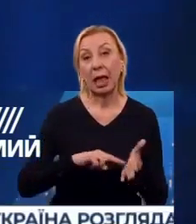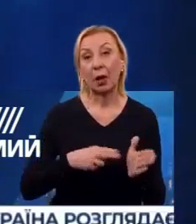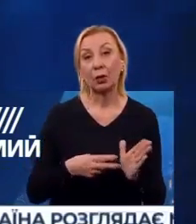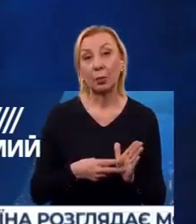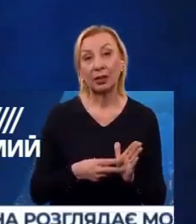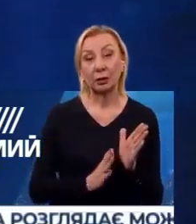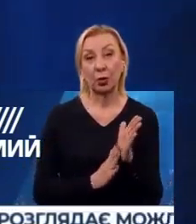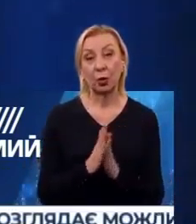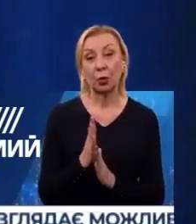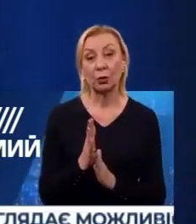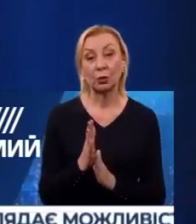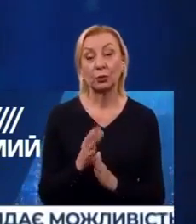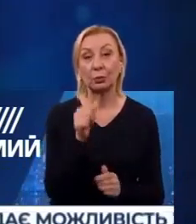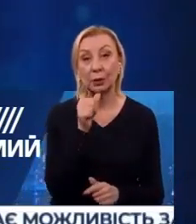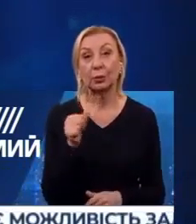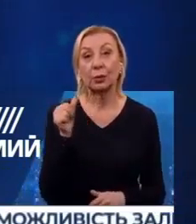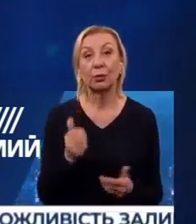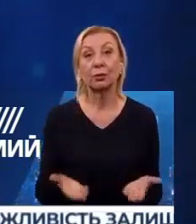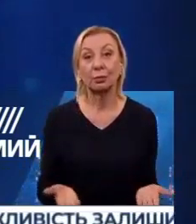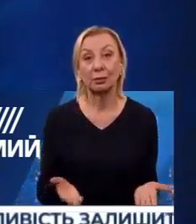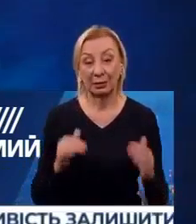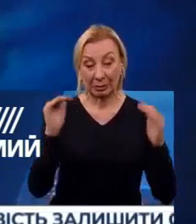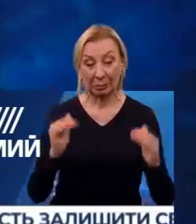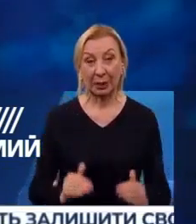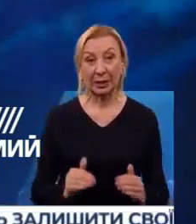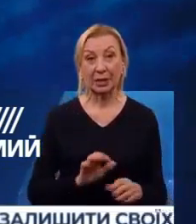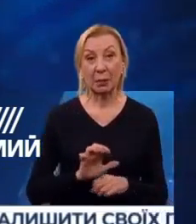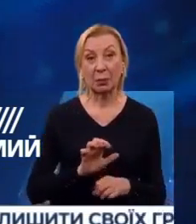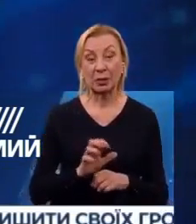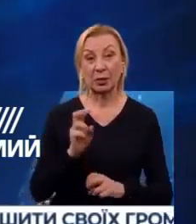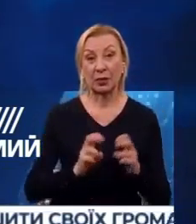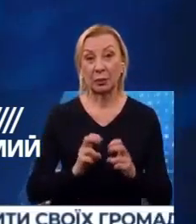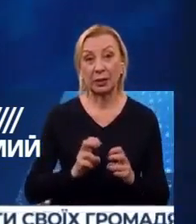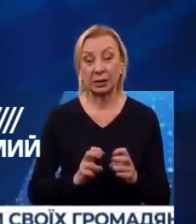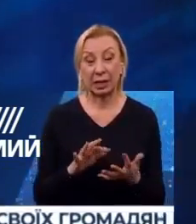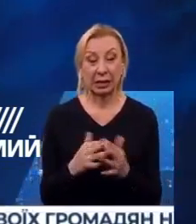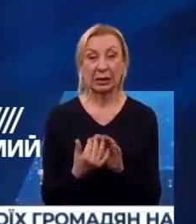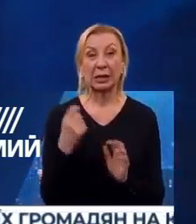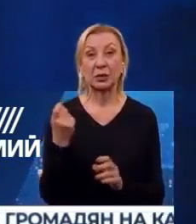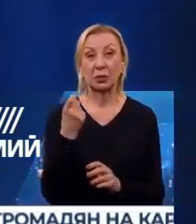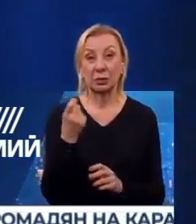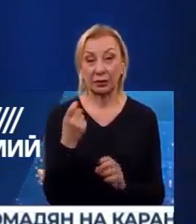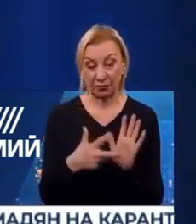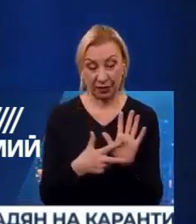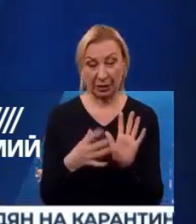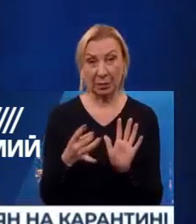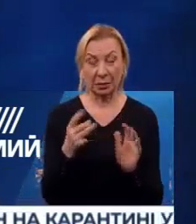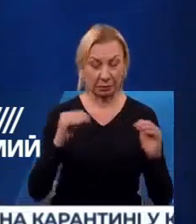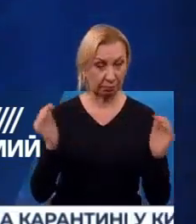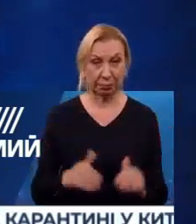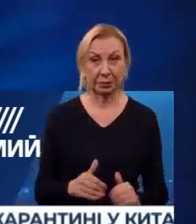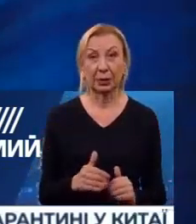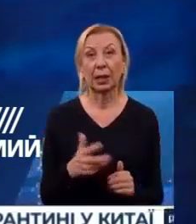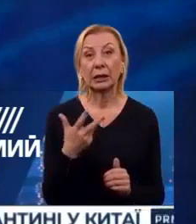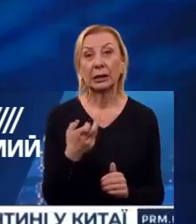економічного росту минулого року. Падіння промислового виробництва, падіння сільськогосподарського виробництва в 8 разів.